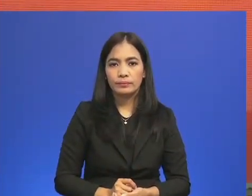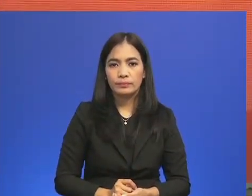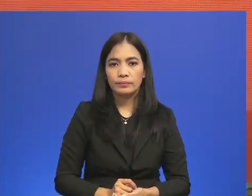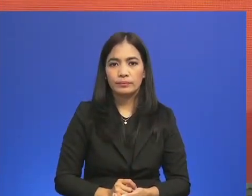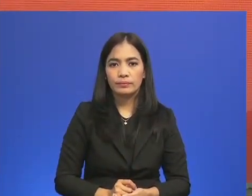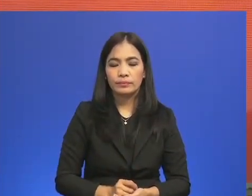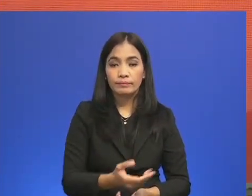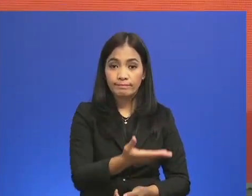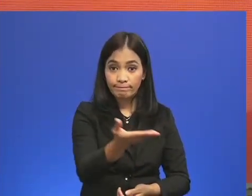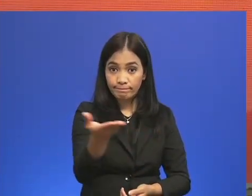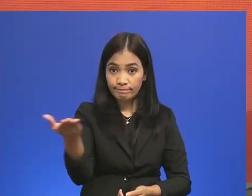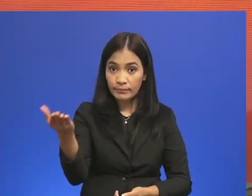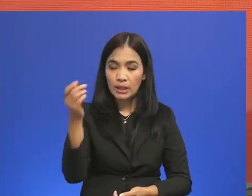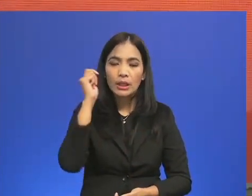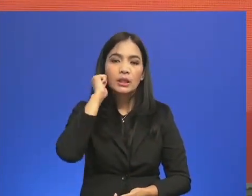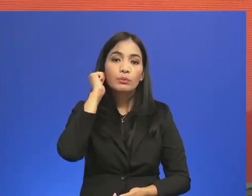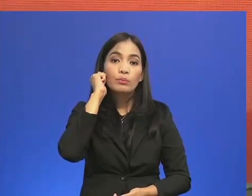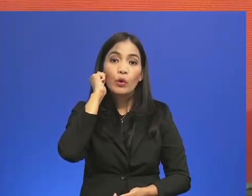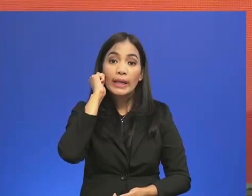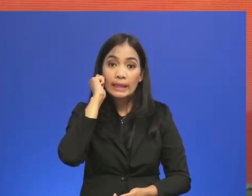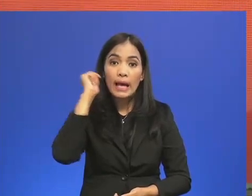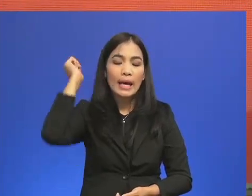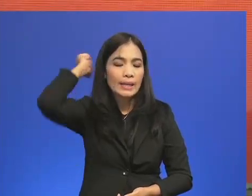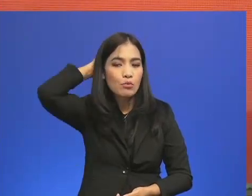Hai kaum ibu, kaum wanita,